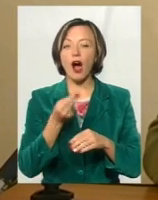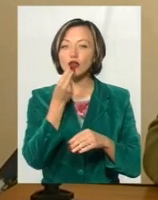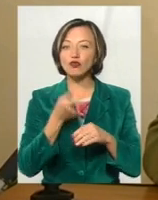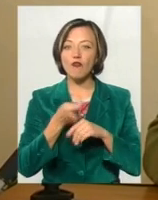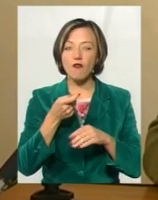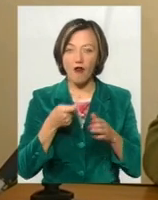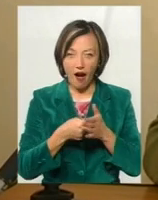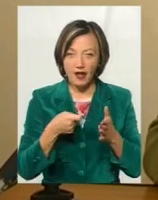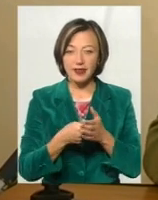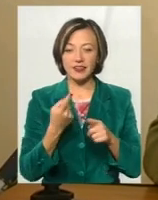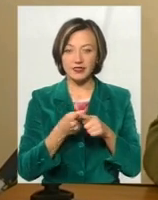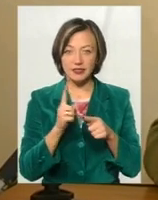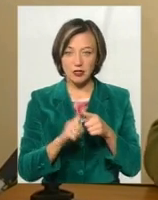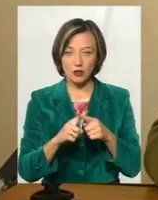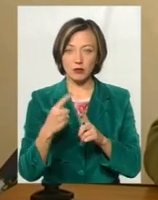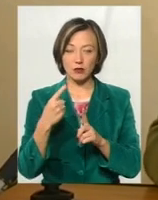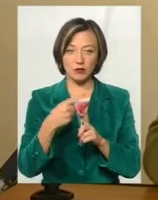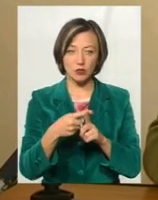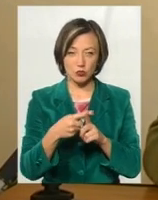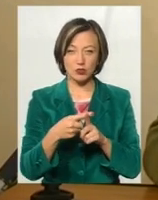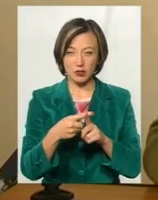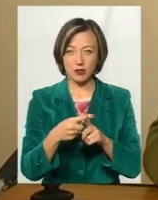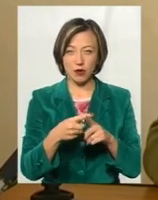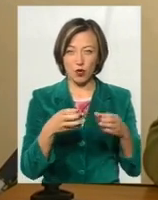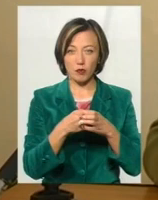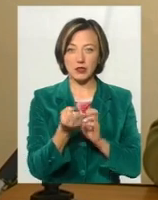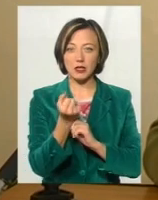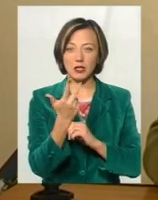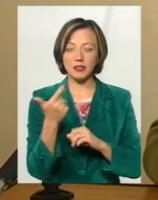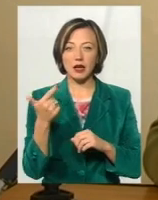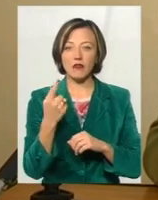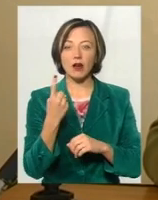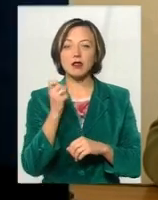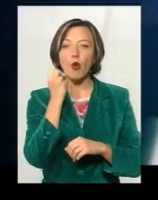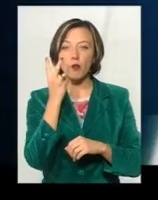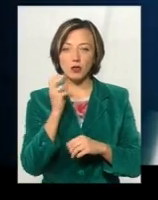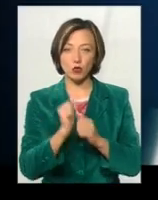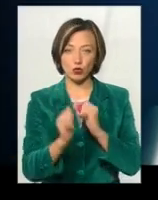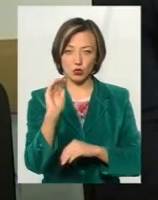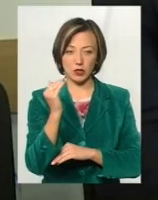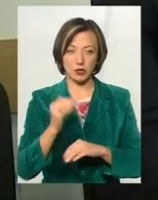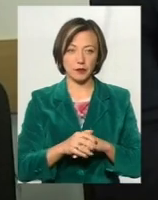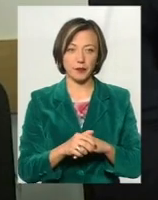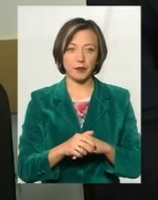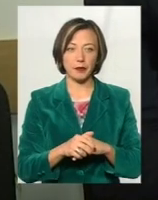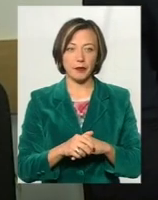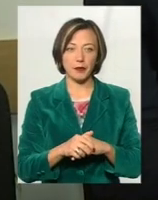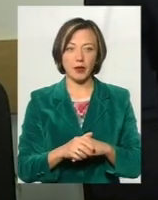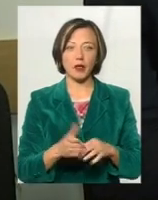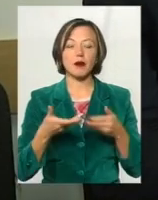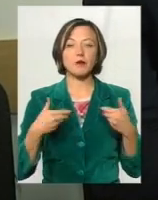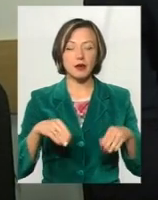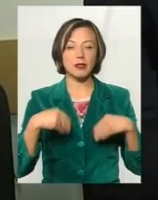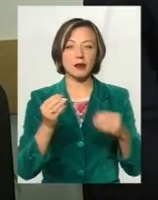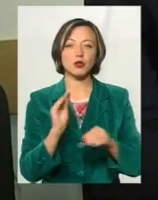складає в цій комерційній групі по наданню платних послуг 13 гривень за обід з кожної дитини. Ми надаємо додаткові освітні послуги.